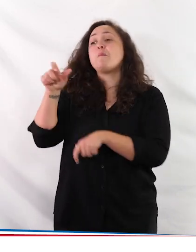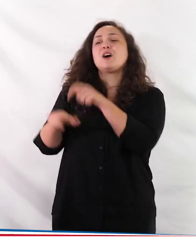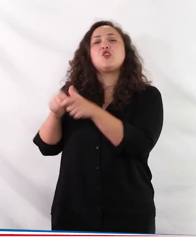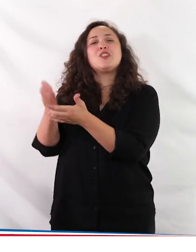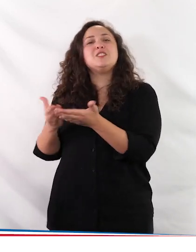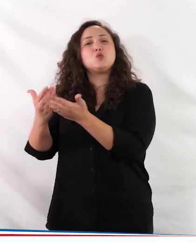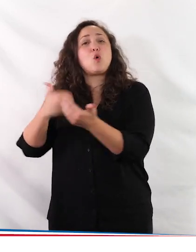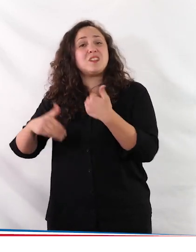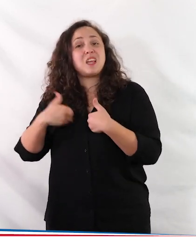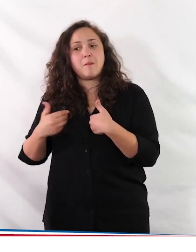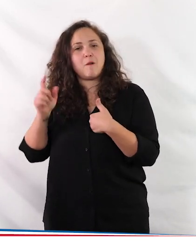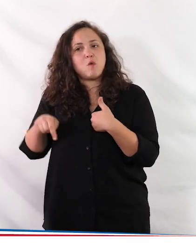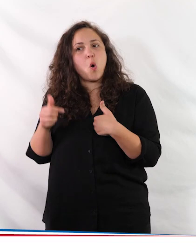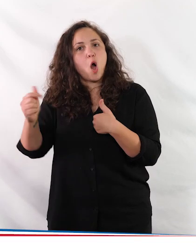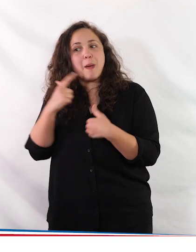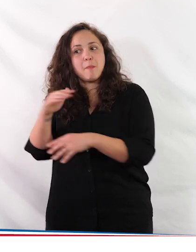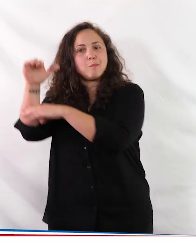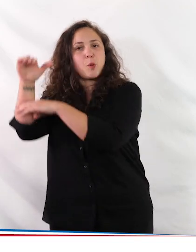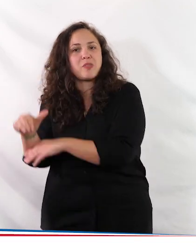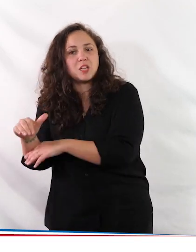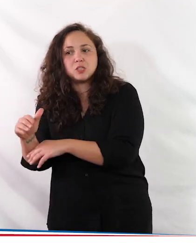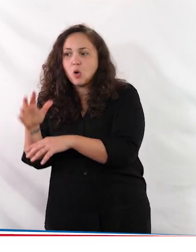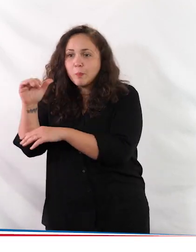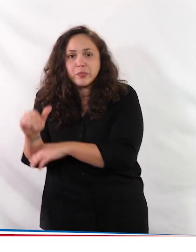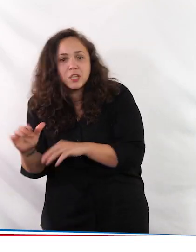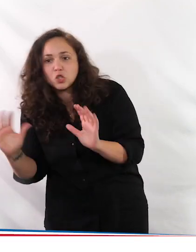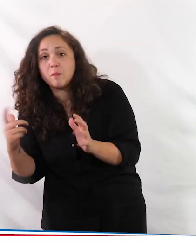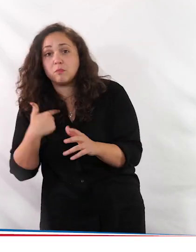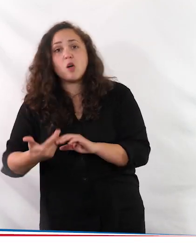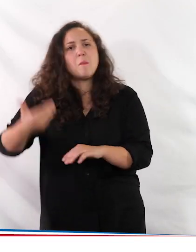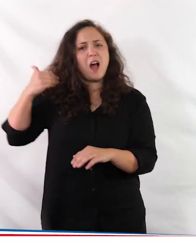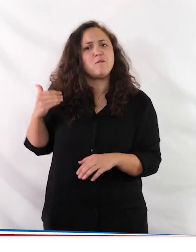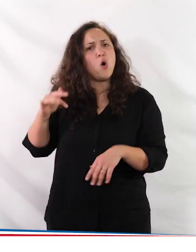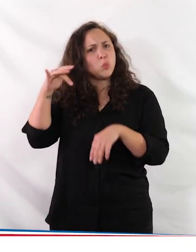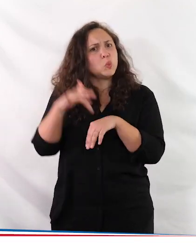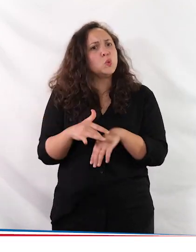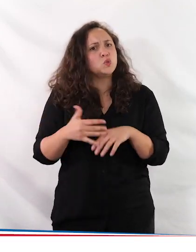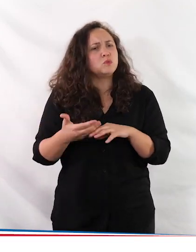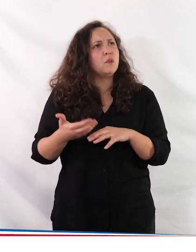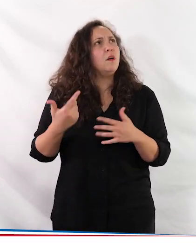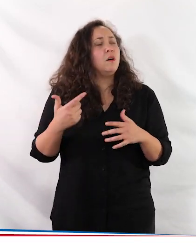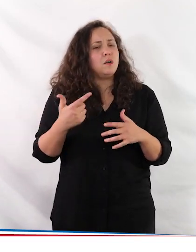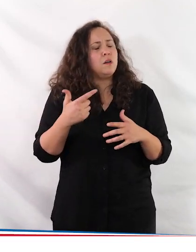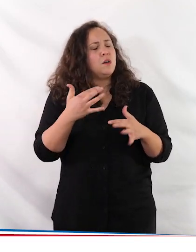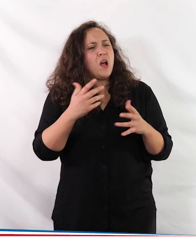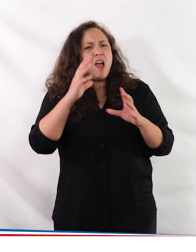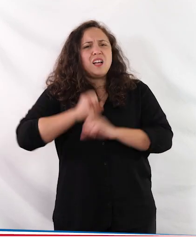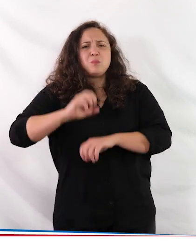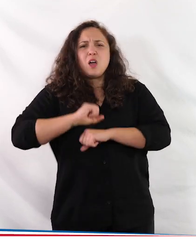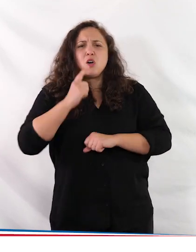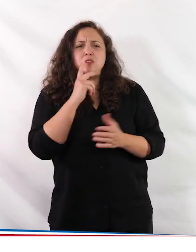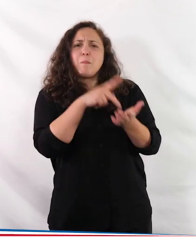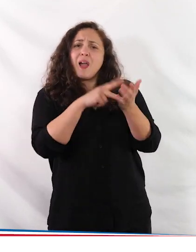personnes en situation de handicap d'être protégées. Par exemple, je vous le dis, je me suis opposée à une expérimentation qui était